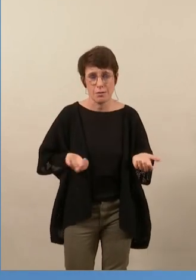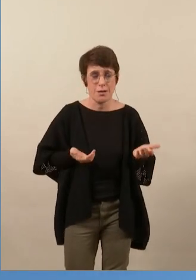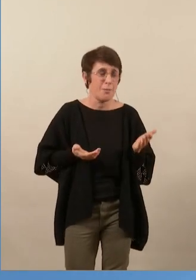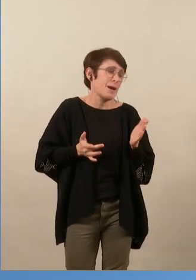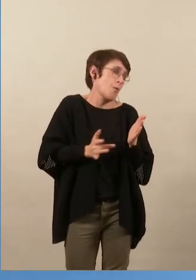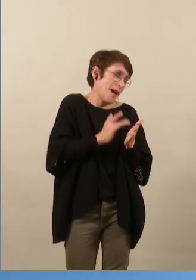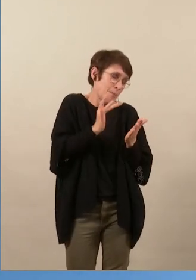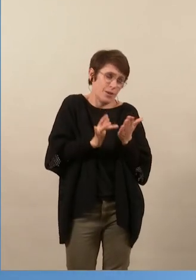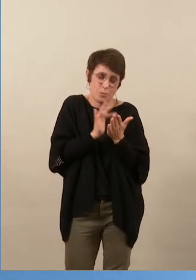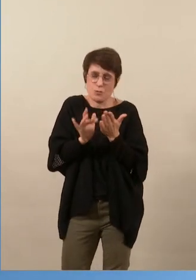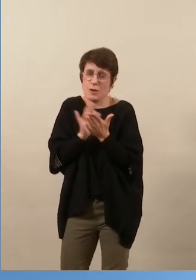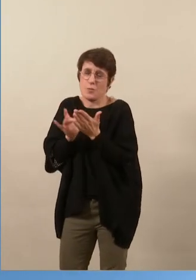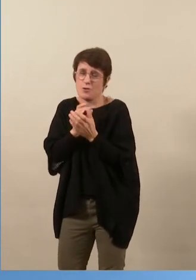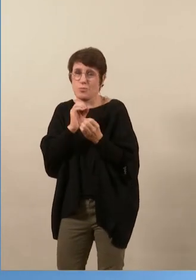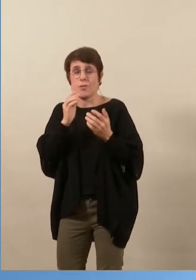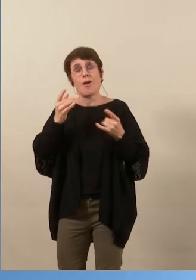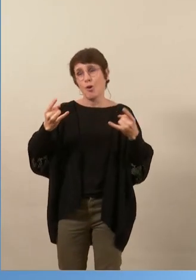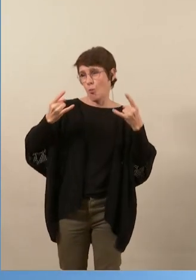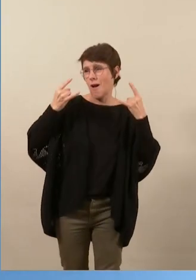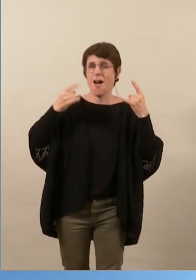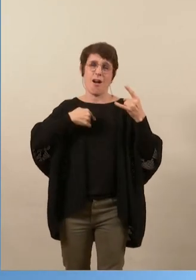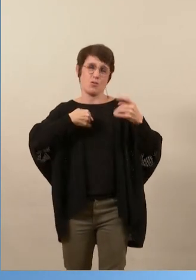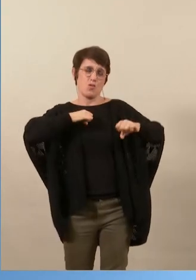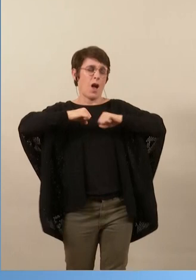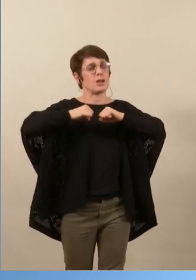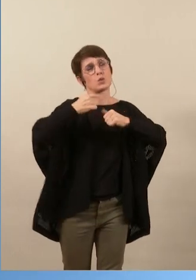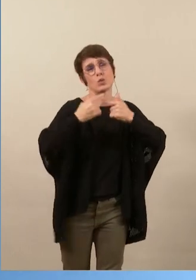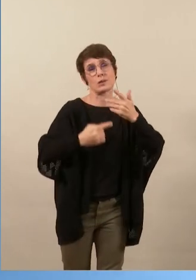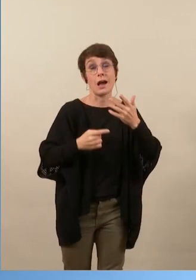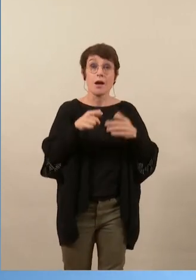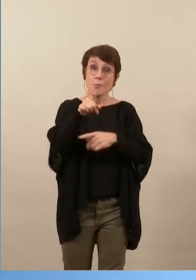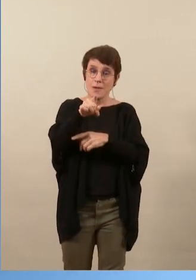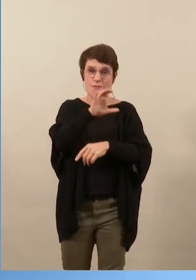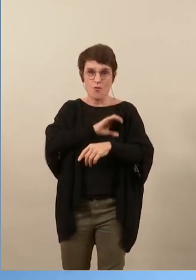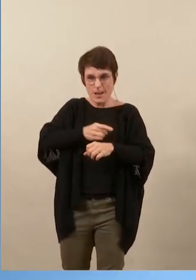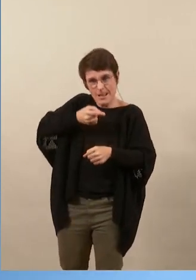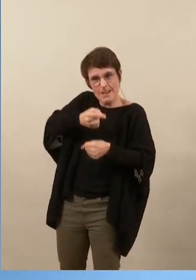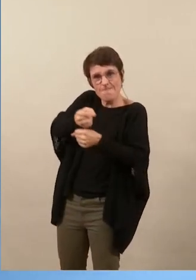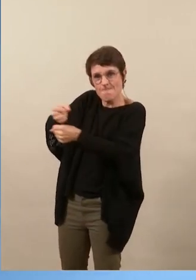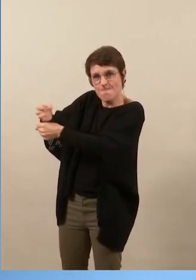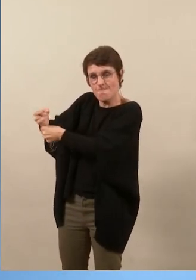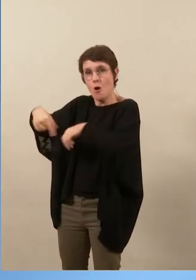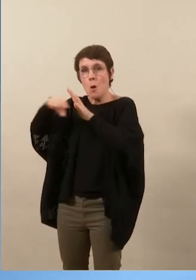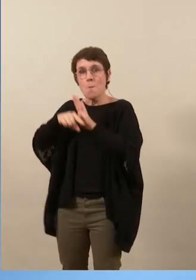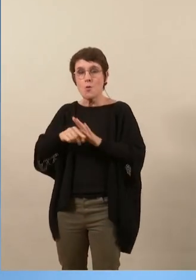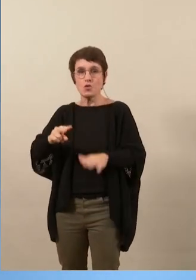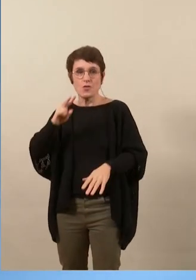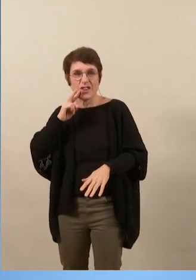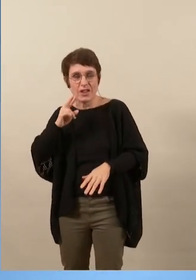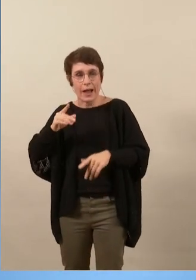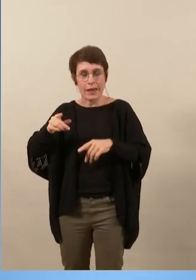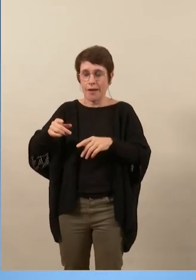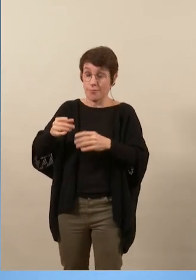pages pour vter votre action alors que votre tentative d'imposer un menu végétarien et c'était cité tout à l'heure est un échec